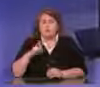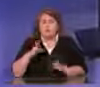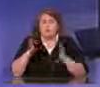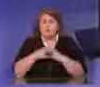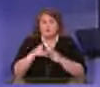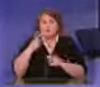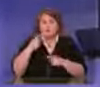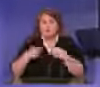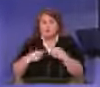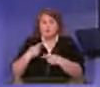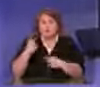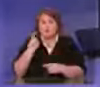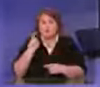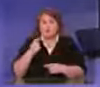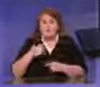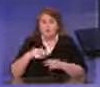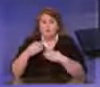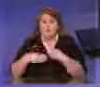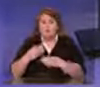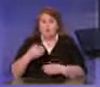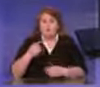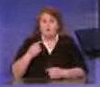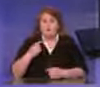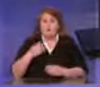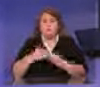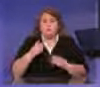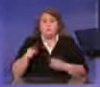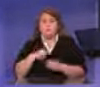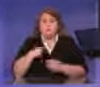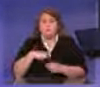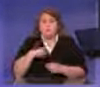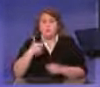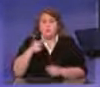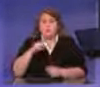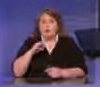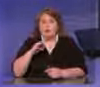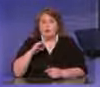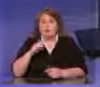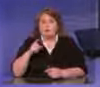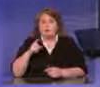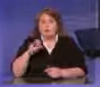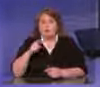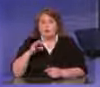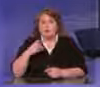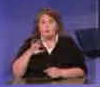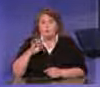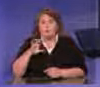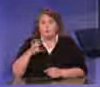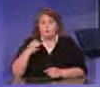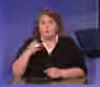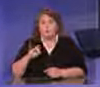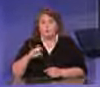двух потомков первого поколения F1 между собой, двух гетерозиготных особей, во втором